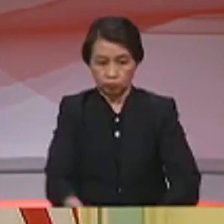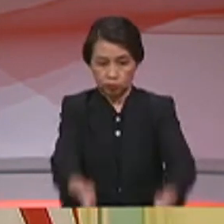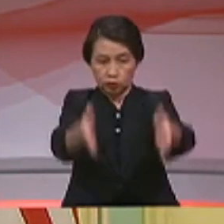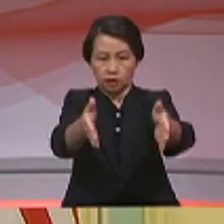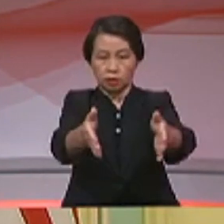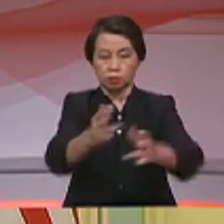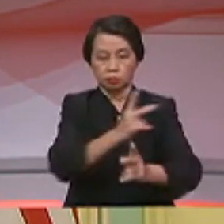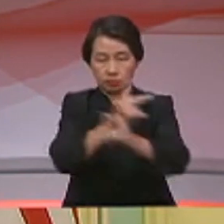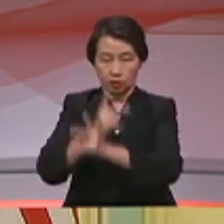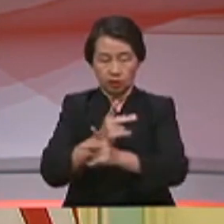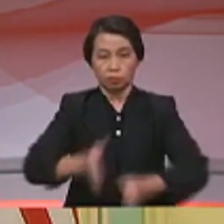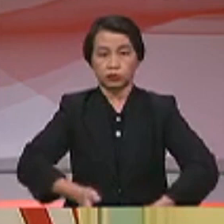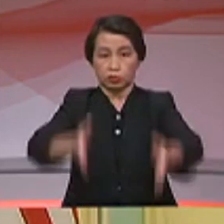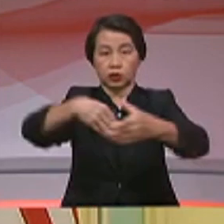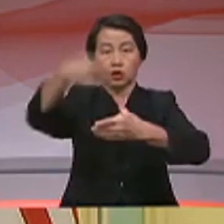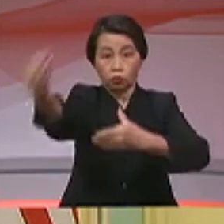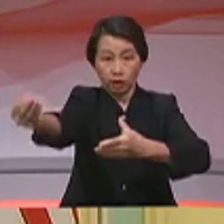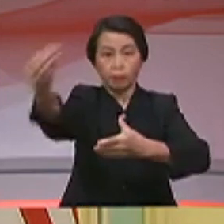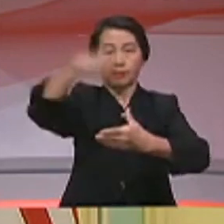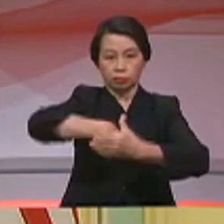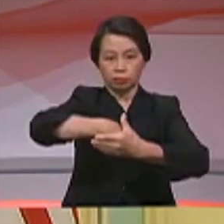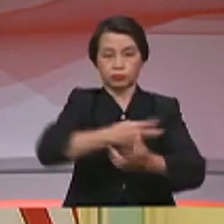kawalan di jalan keluar masuk daerah.